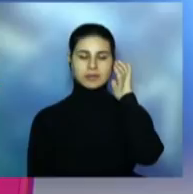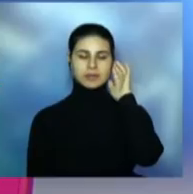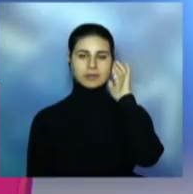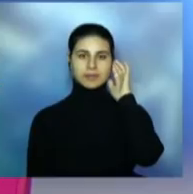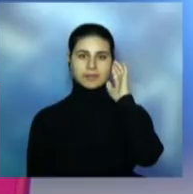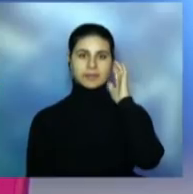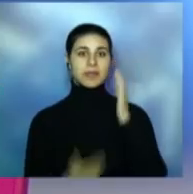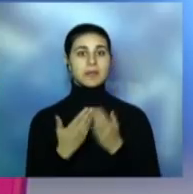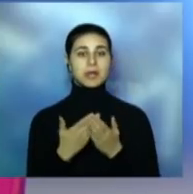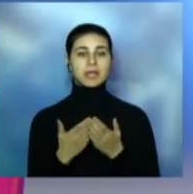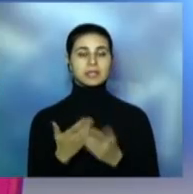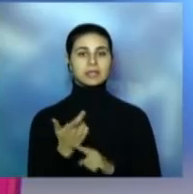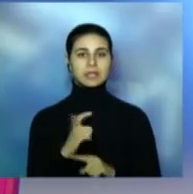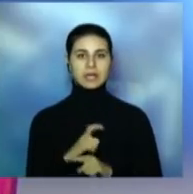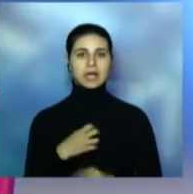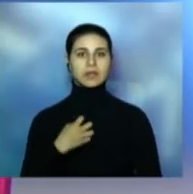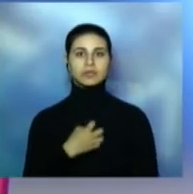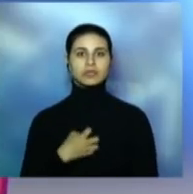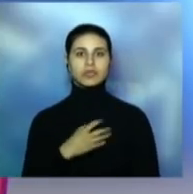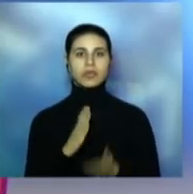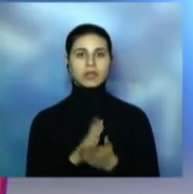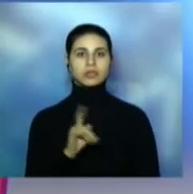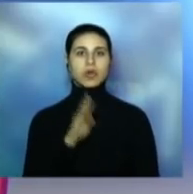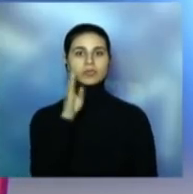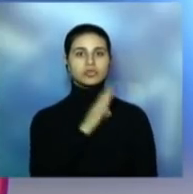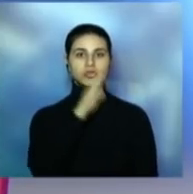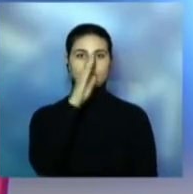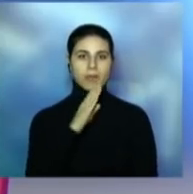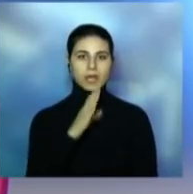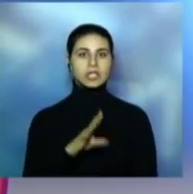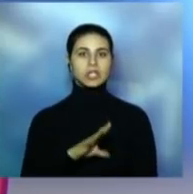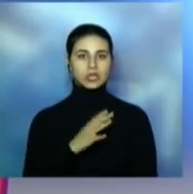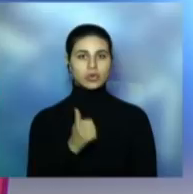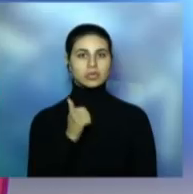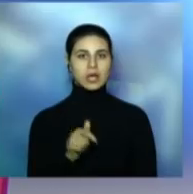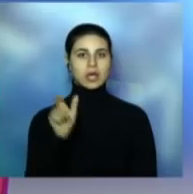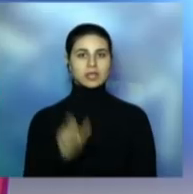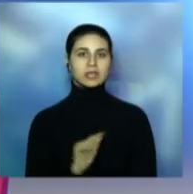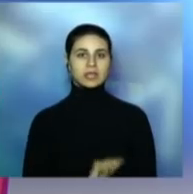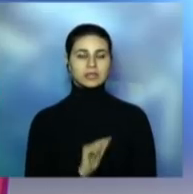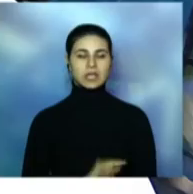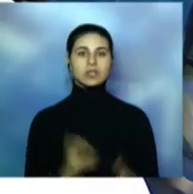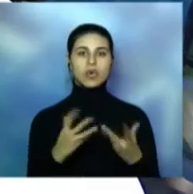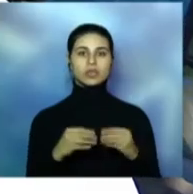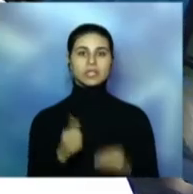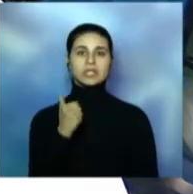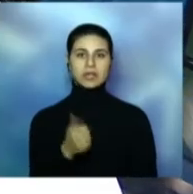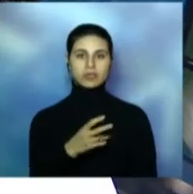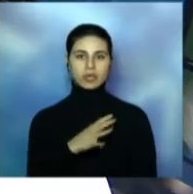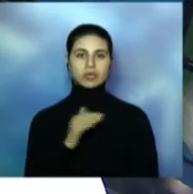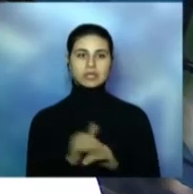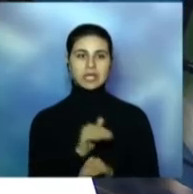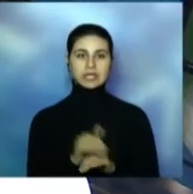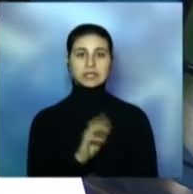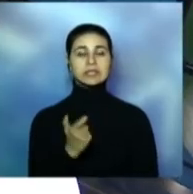მაგალითად, ძალიან მნიშვნელოვანია, რომ მშობელი იყოს კეთილგანწყობილი, ოჯახი იყოს კეთილგანწყობილი და